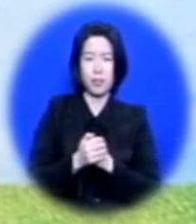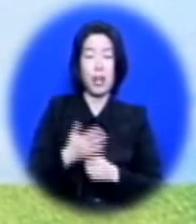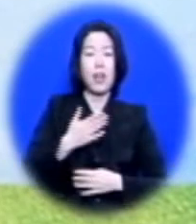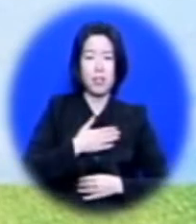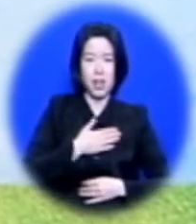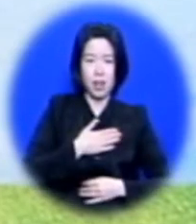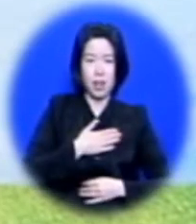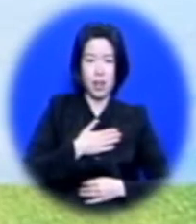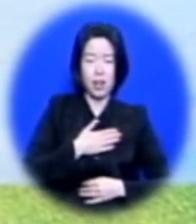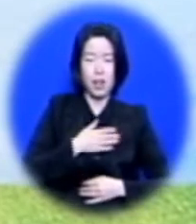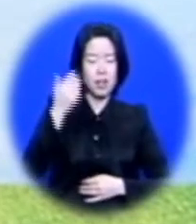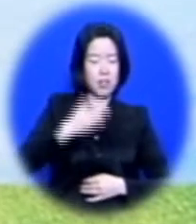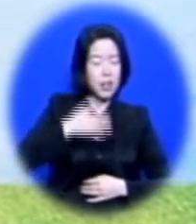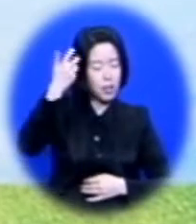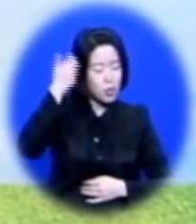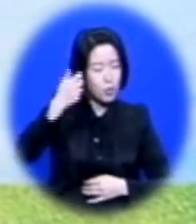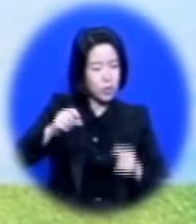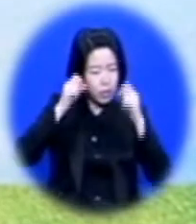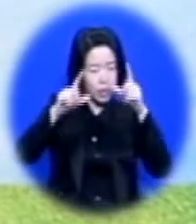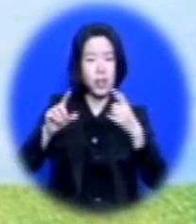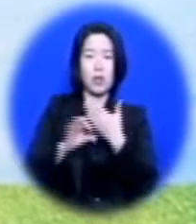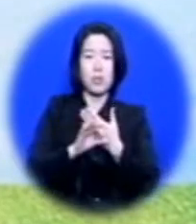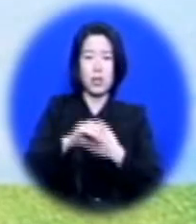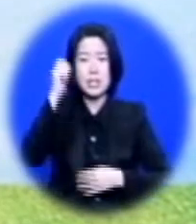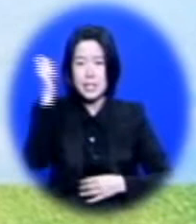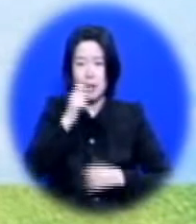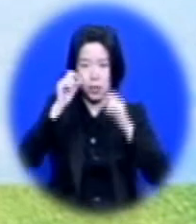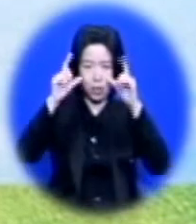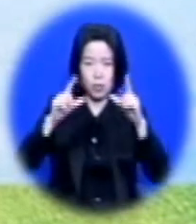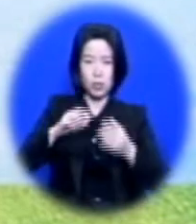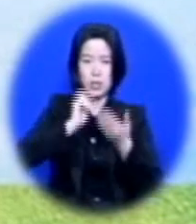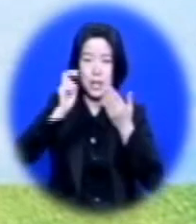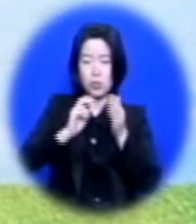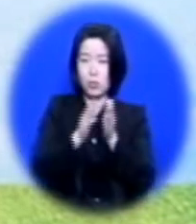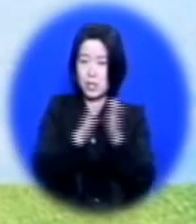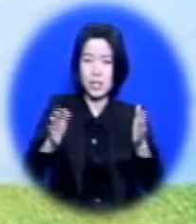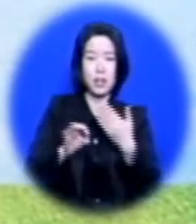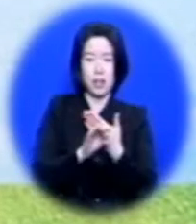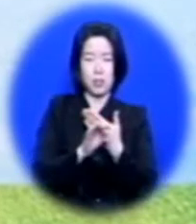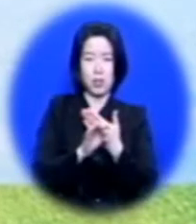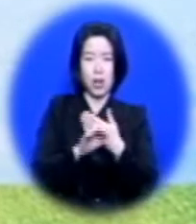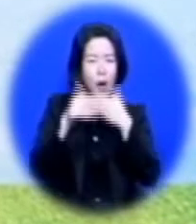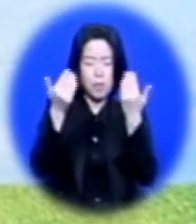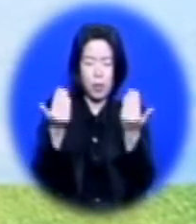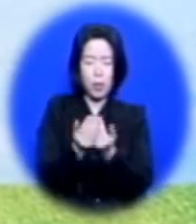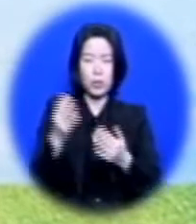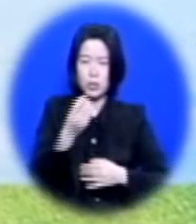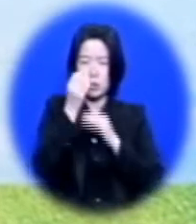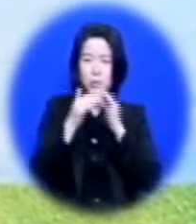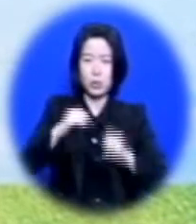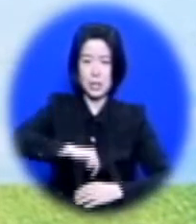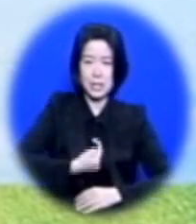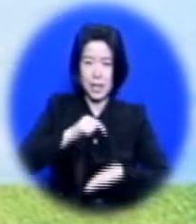내가 내가 내 영혼을 깨우면 새벽을 깨우고 찬송을 시작하면 모든 성도는 자기